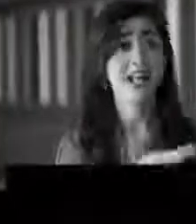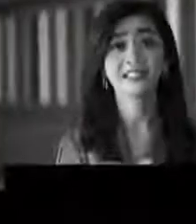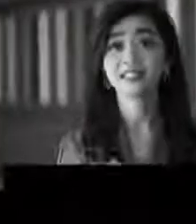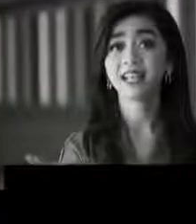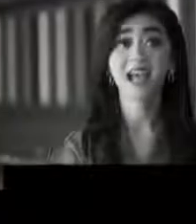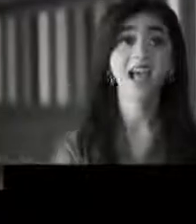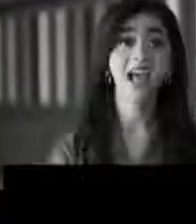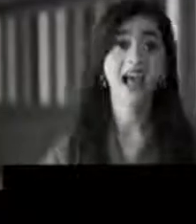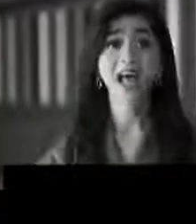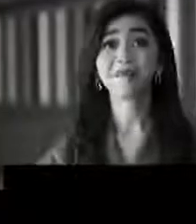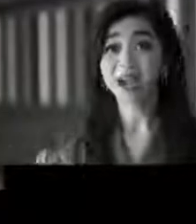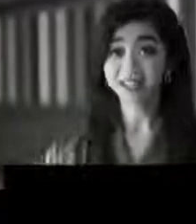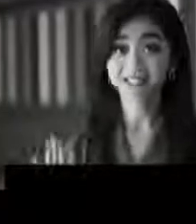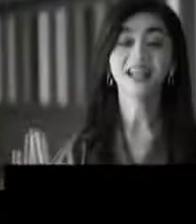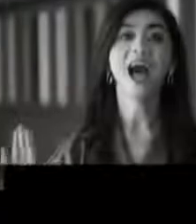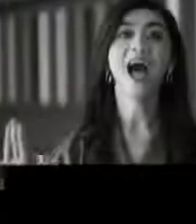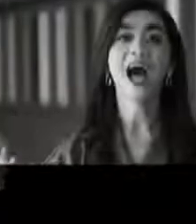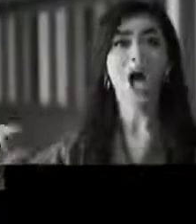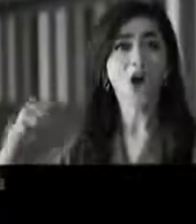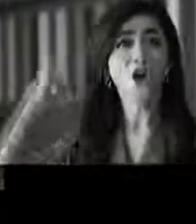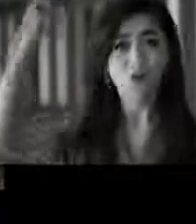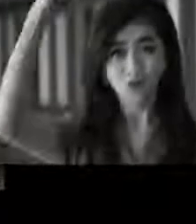badan sehat